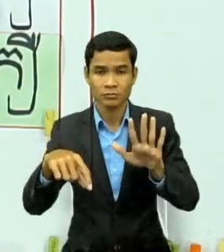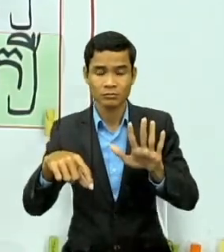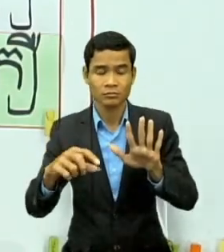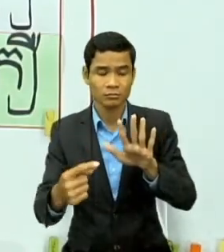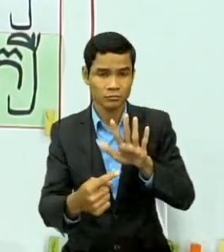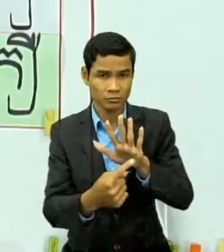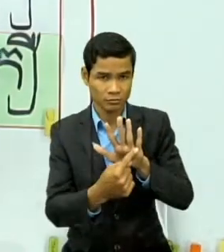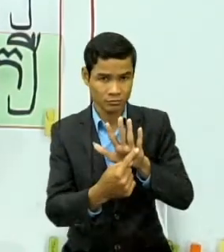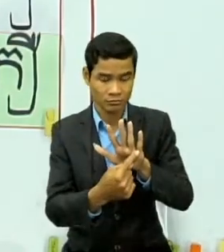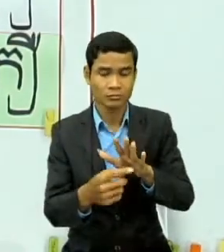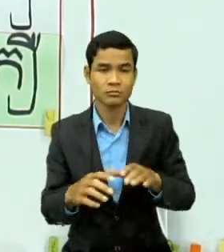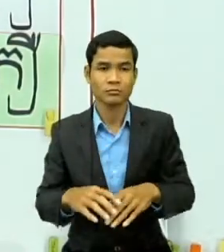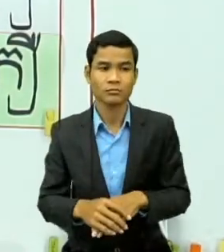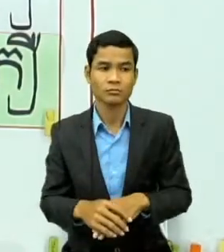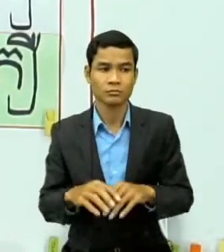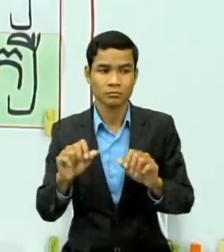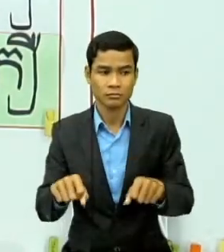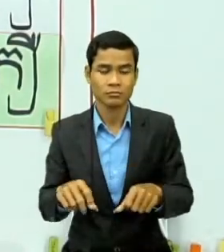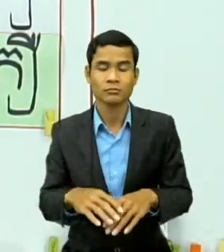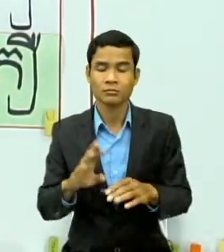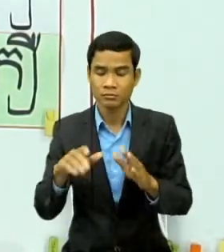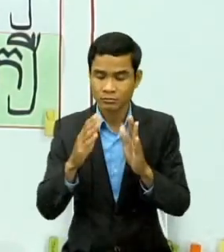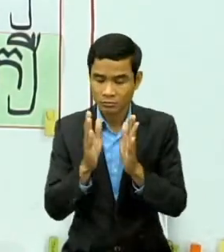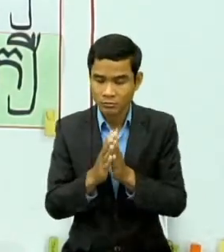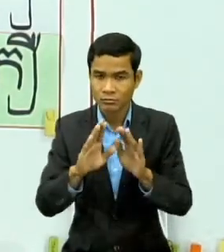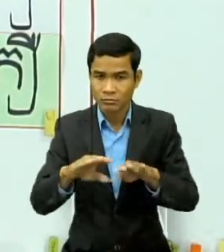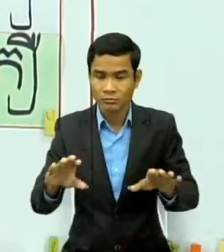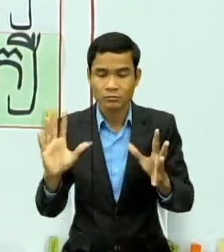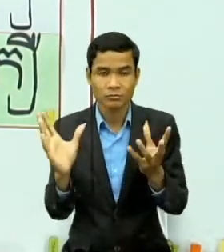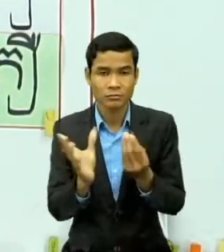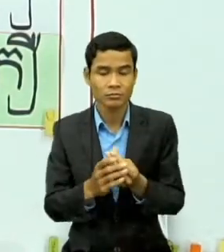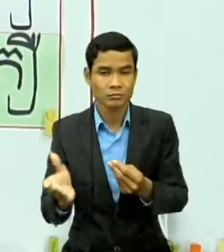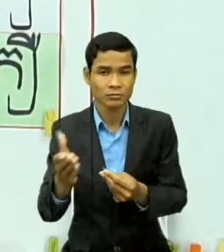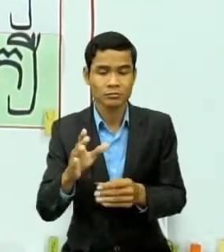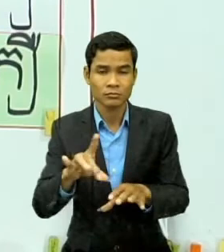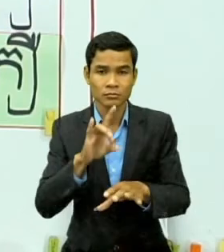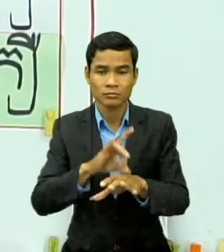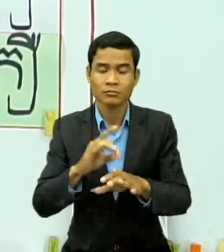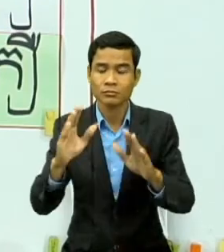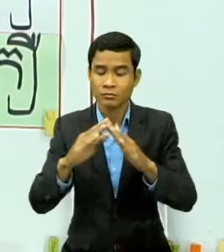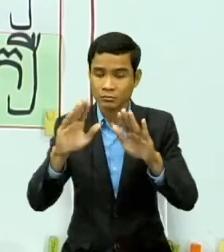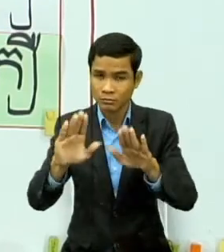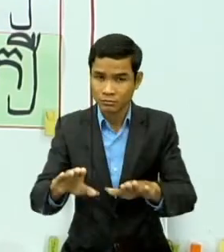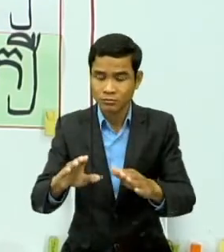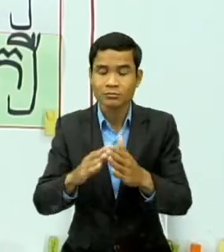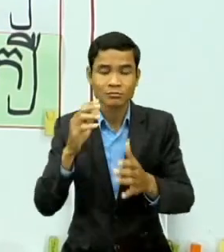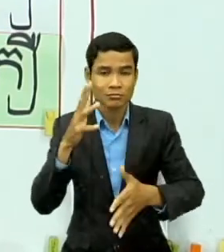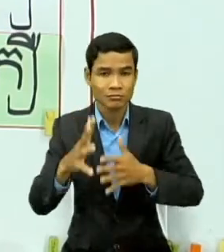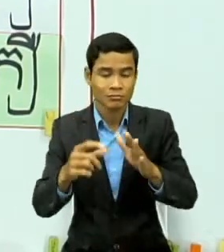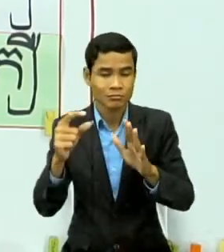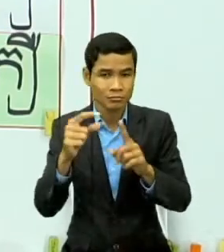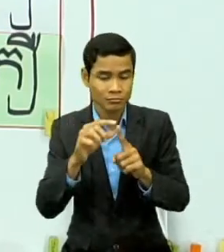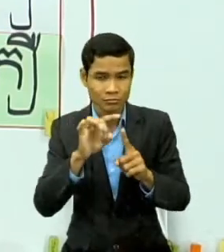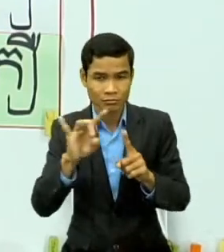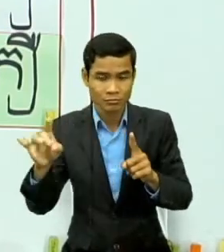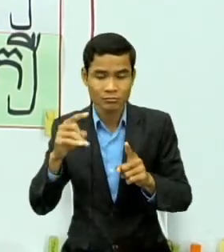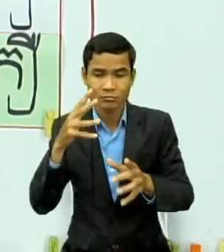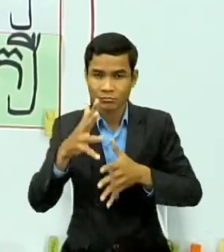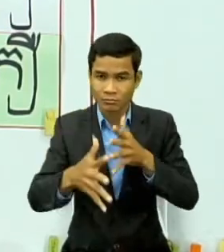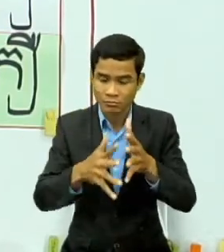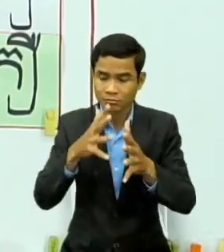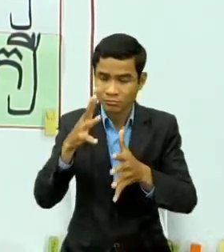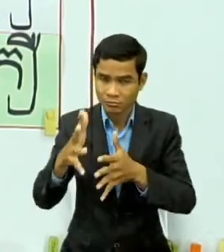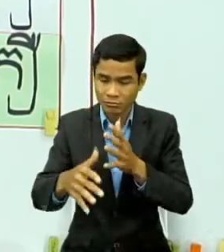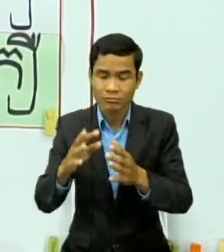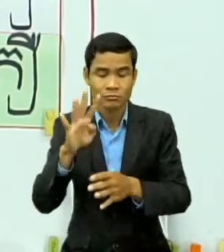អឺគឺអរគុណកូនកូននៅលើកូនកូនពេលនៅផ្ទះកូនកូនអានព្យាងបន្ថែមណាអានព្យាងក្នុងតារាង